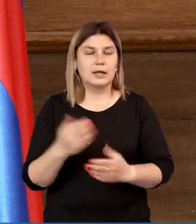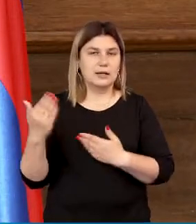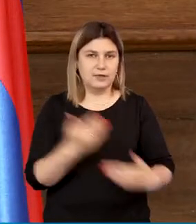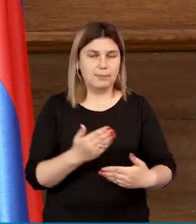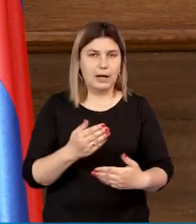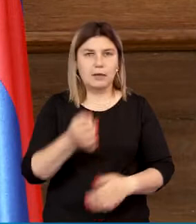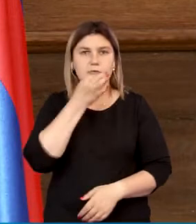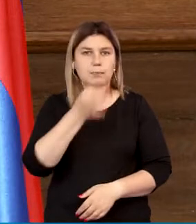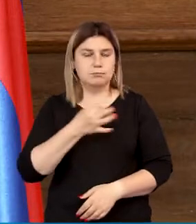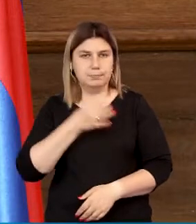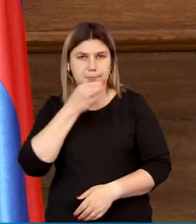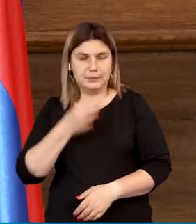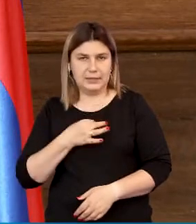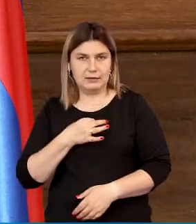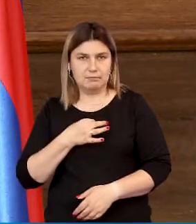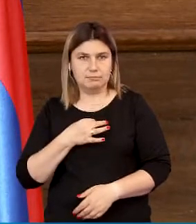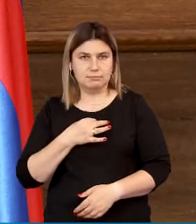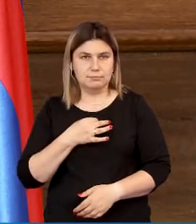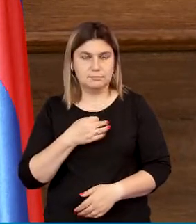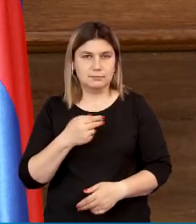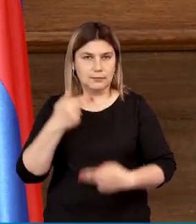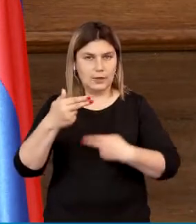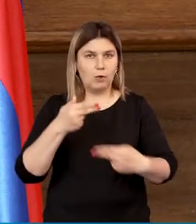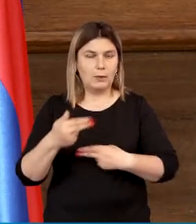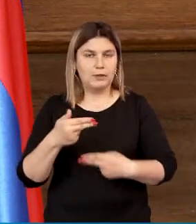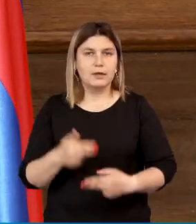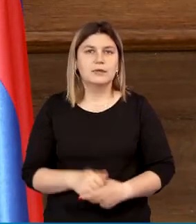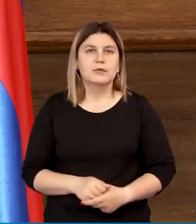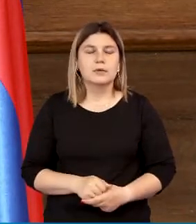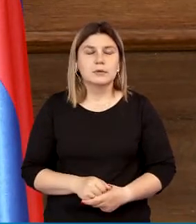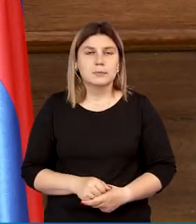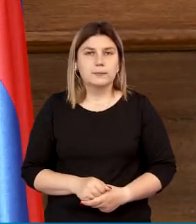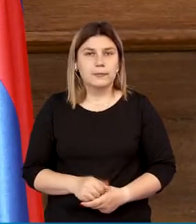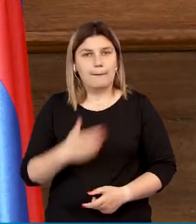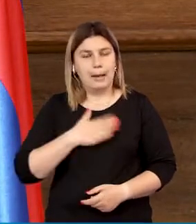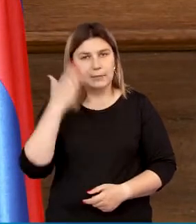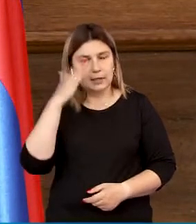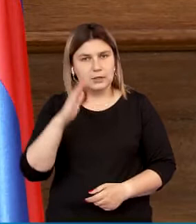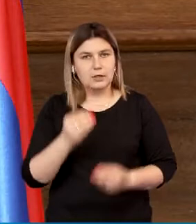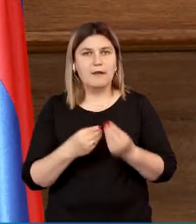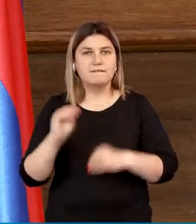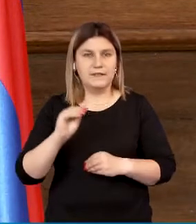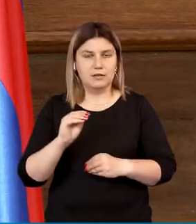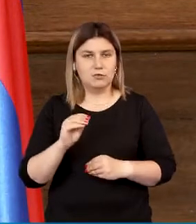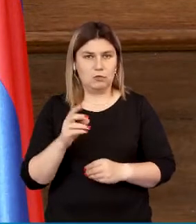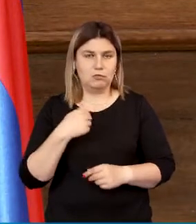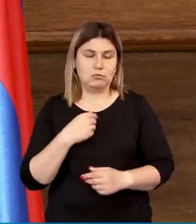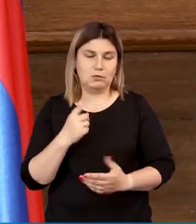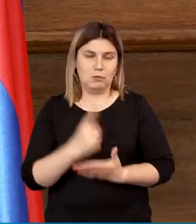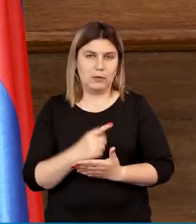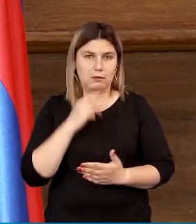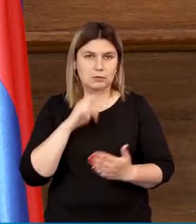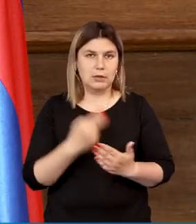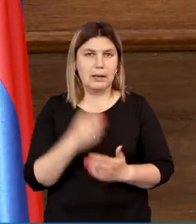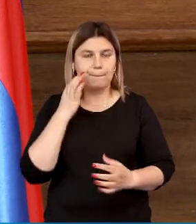zapraszam do zadawania pytań i mam mam nadzieję, że na większość z nich będę w stanie odpowiedzieć.